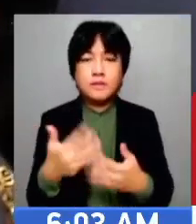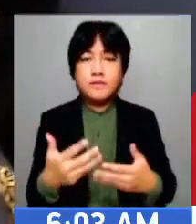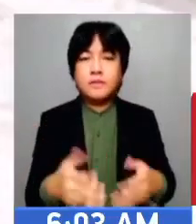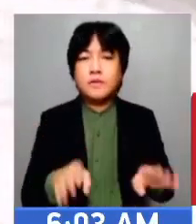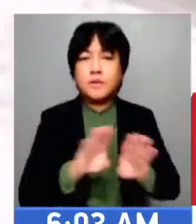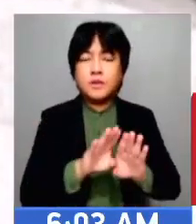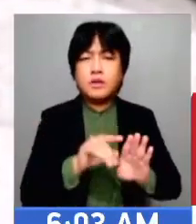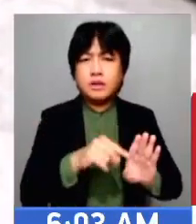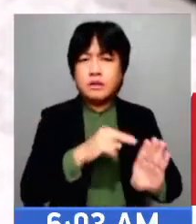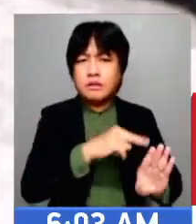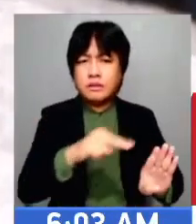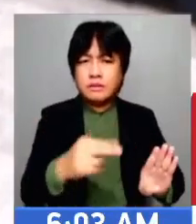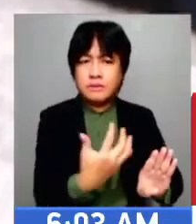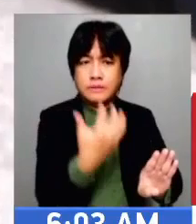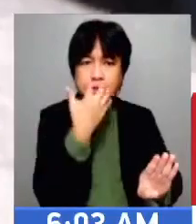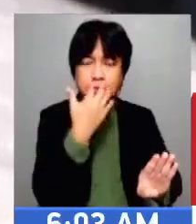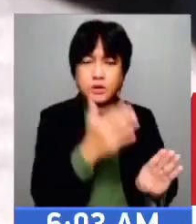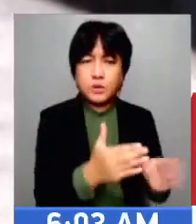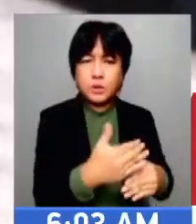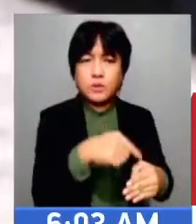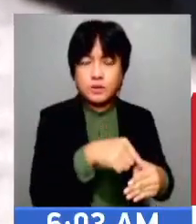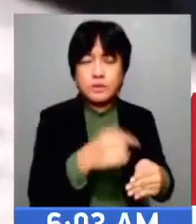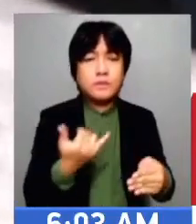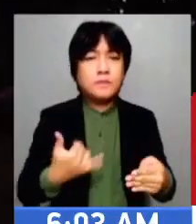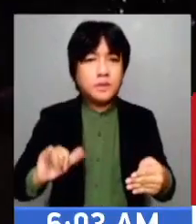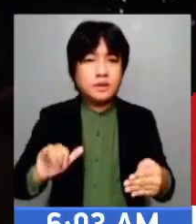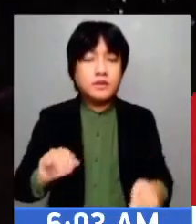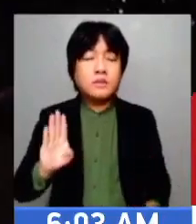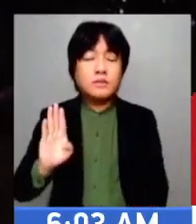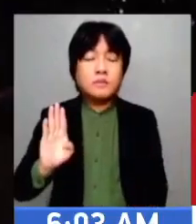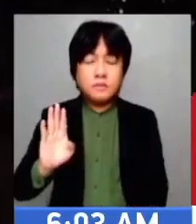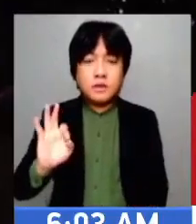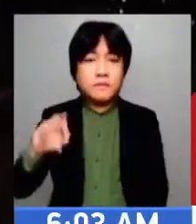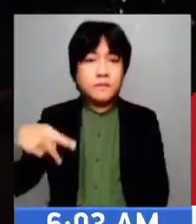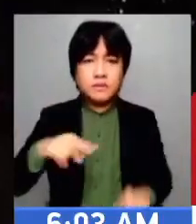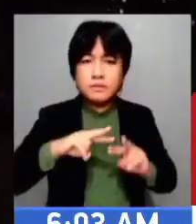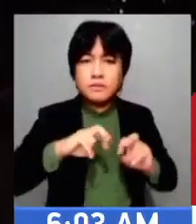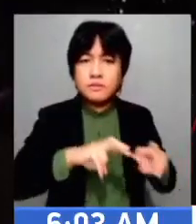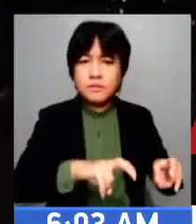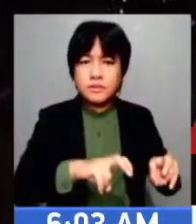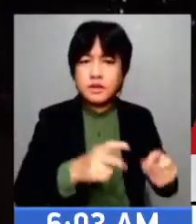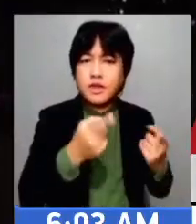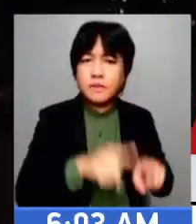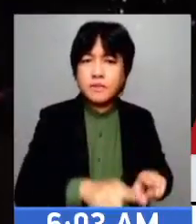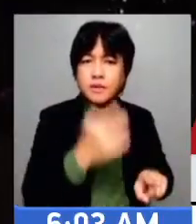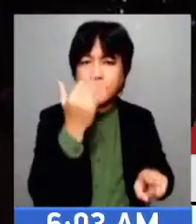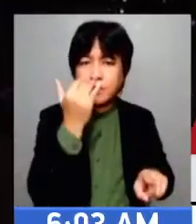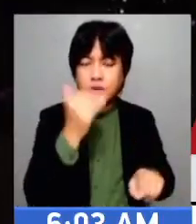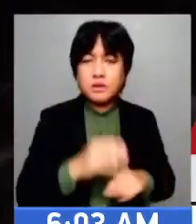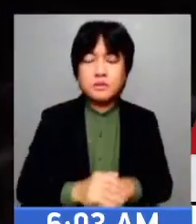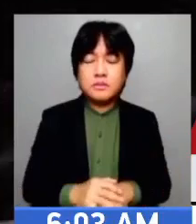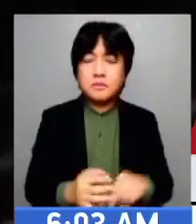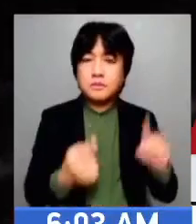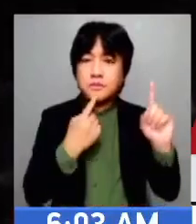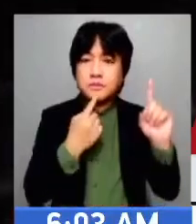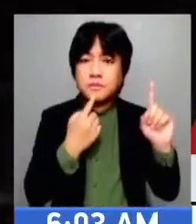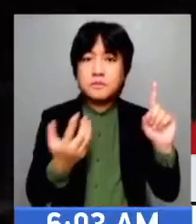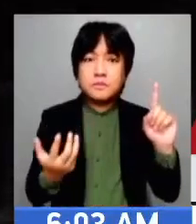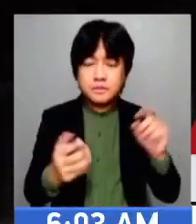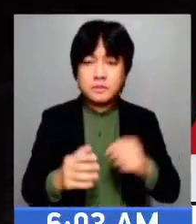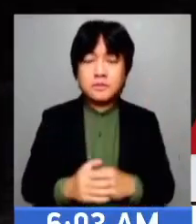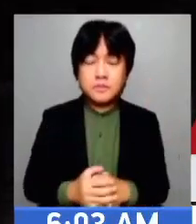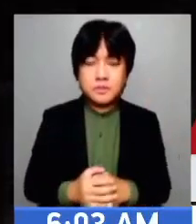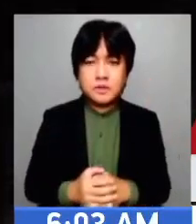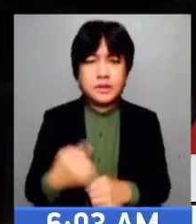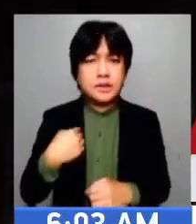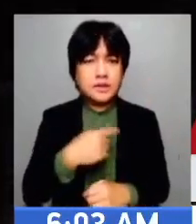room. Iniimbisigahan pa raw ng BFP ang sanhi nito. We will be looking out dun sa preventive maintenance nila, logbook, dun sa pag-change nila